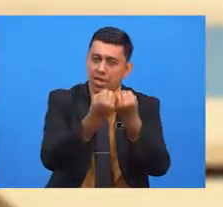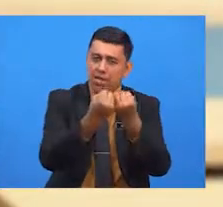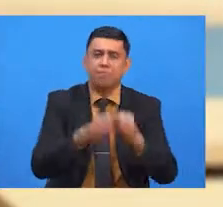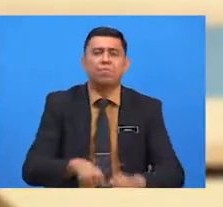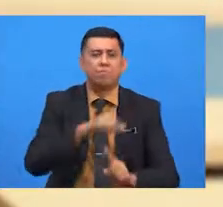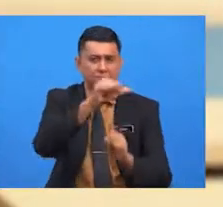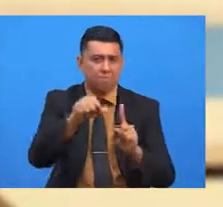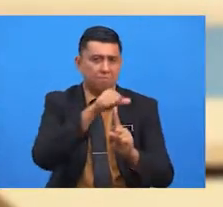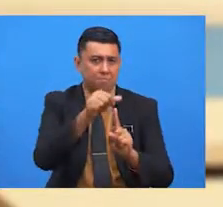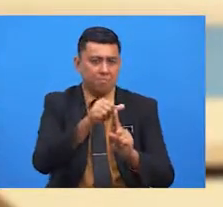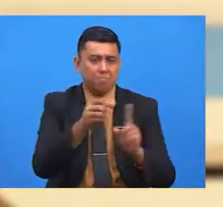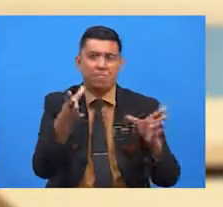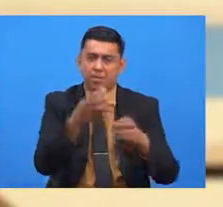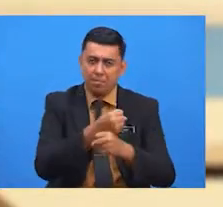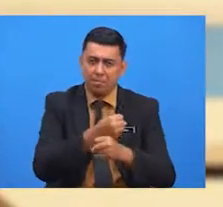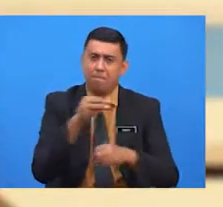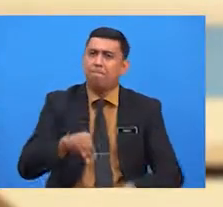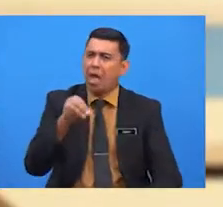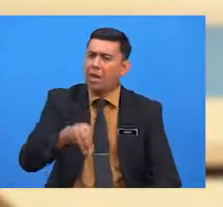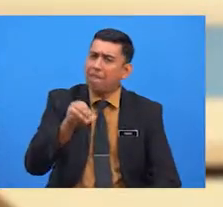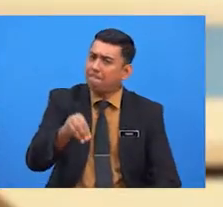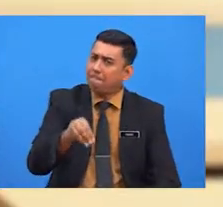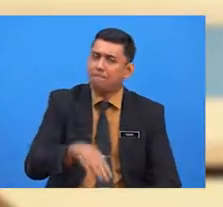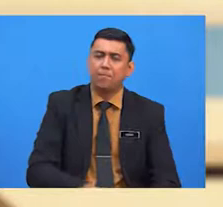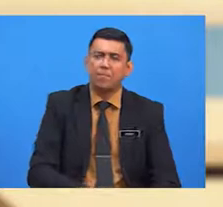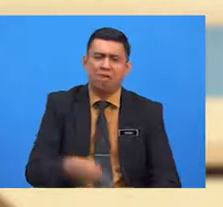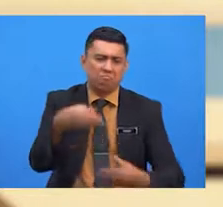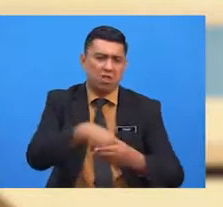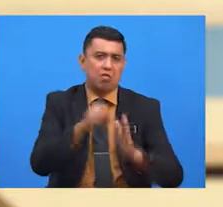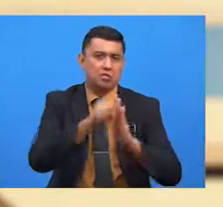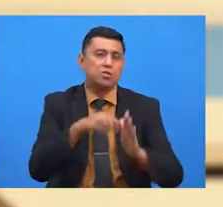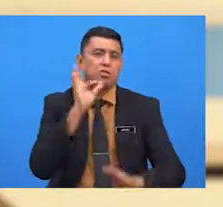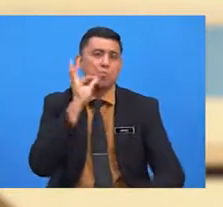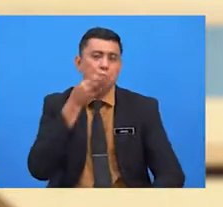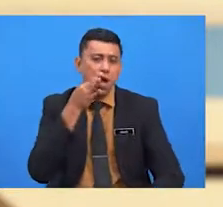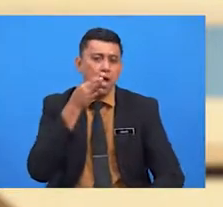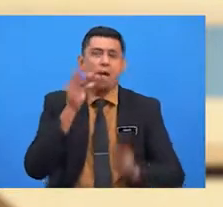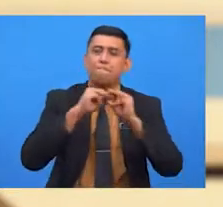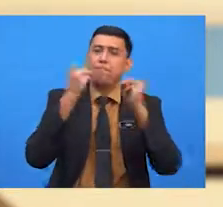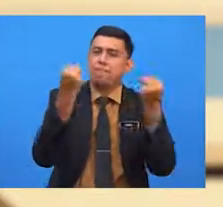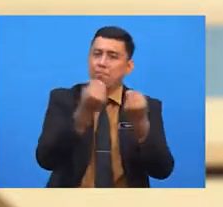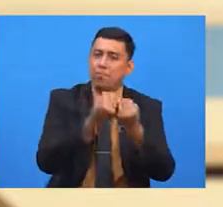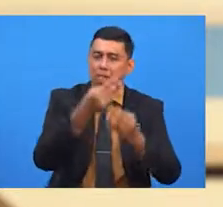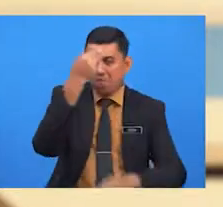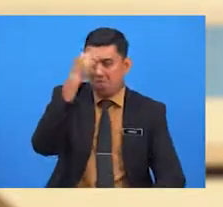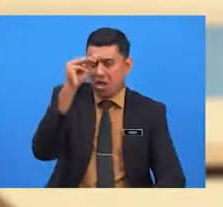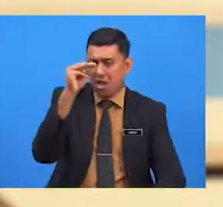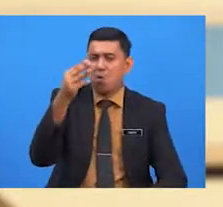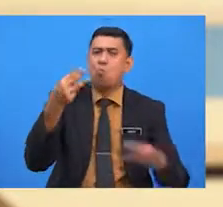Apabila terdapat aktiviti pertanian dalam sesebuah masyarakat, maka akan